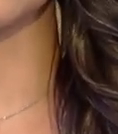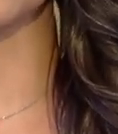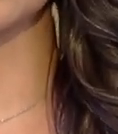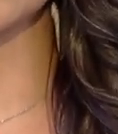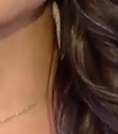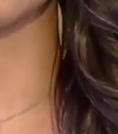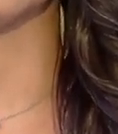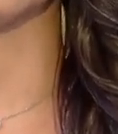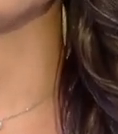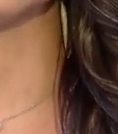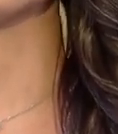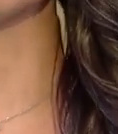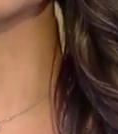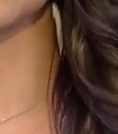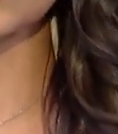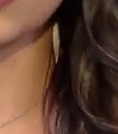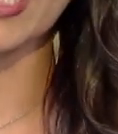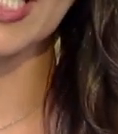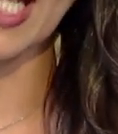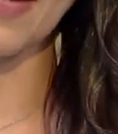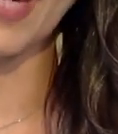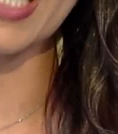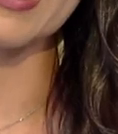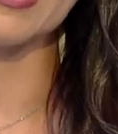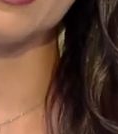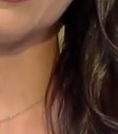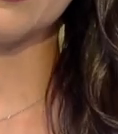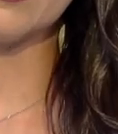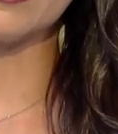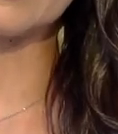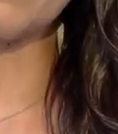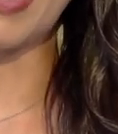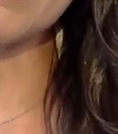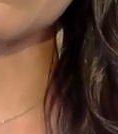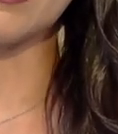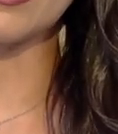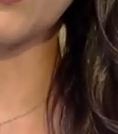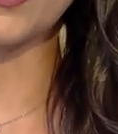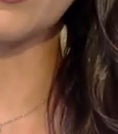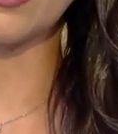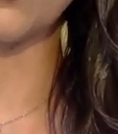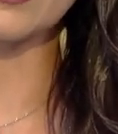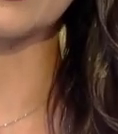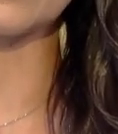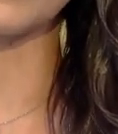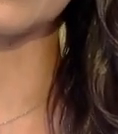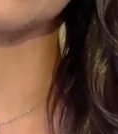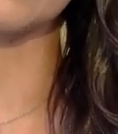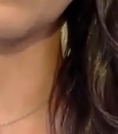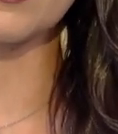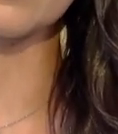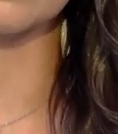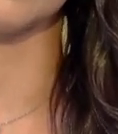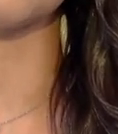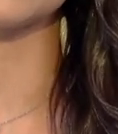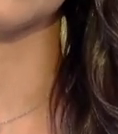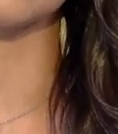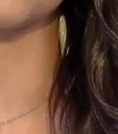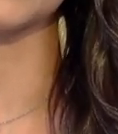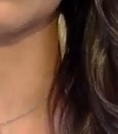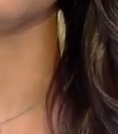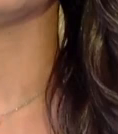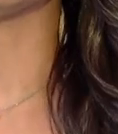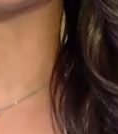النتائج والتوصيات التي تم التوصل إليها بعد اجتماعات الحوار الوطني والتي استمرت